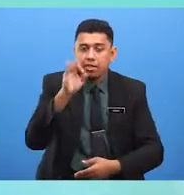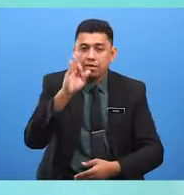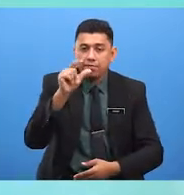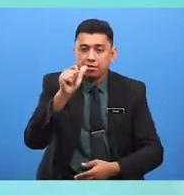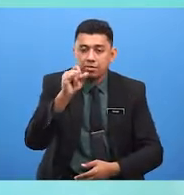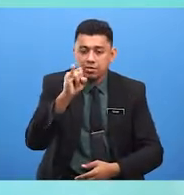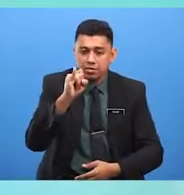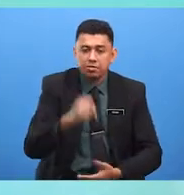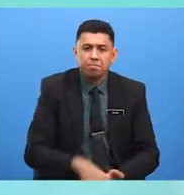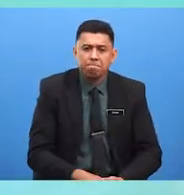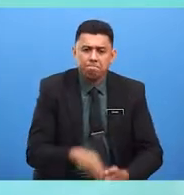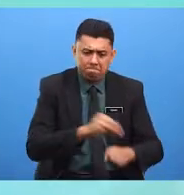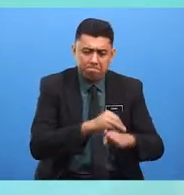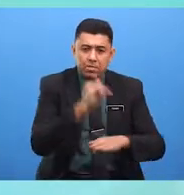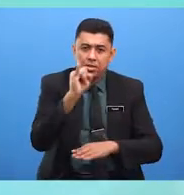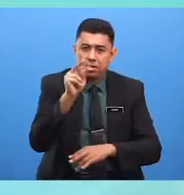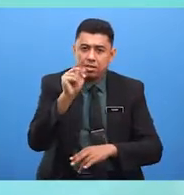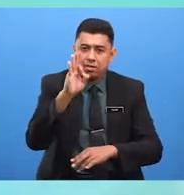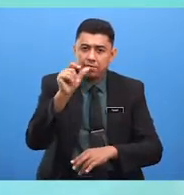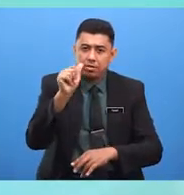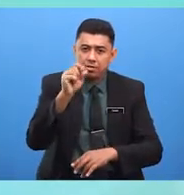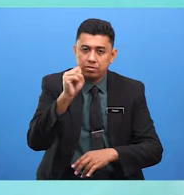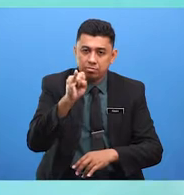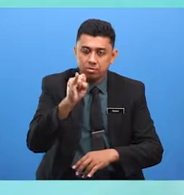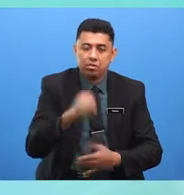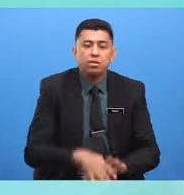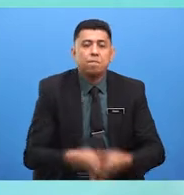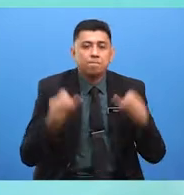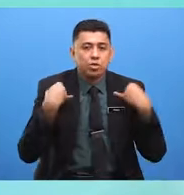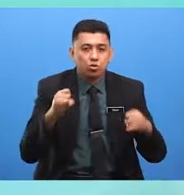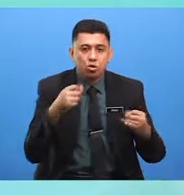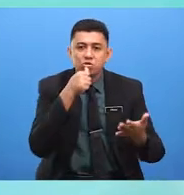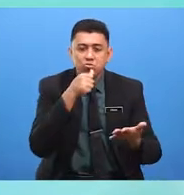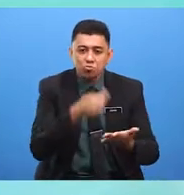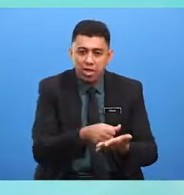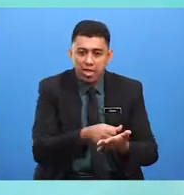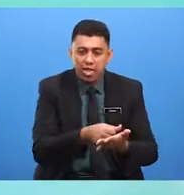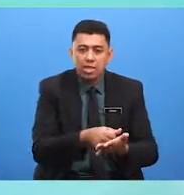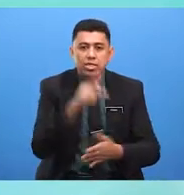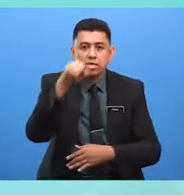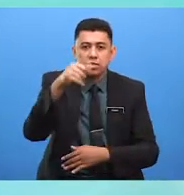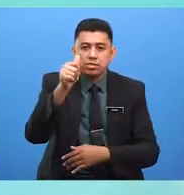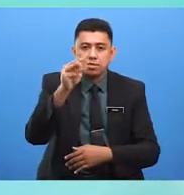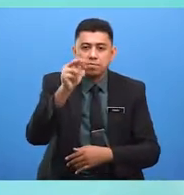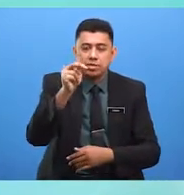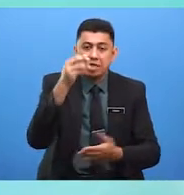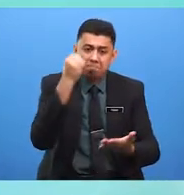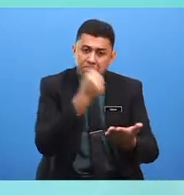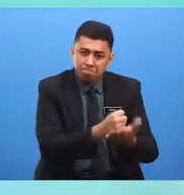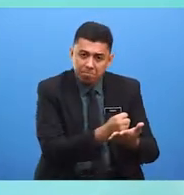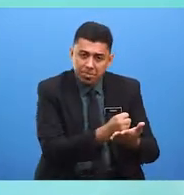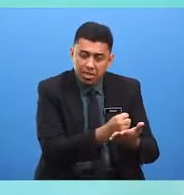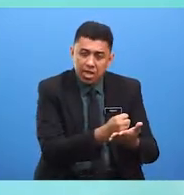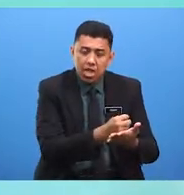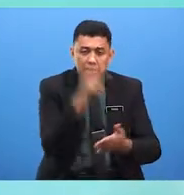Hai cuma sih berlakunya inflasi bank pusat akan menjual surat jaminan kerajaan kepada pasarannya orang